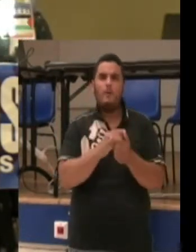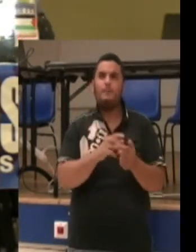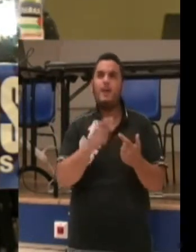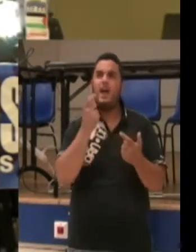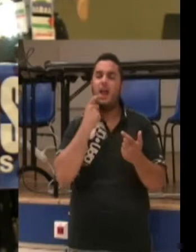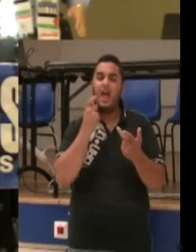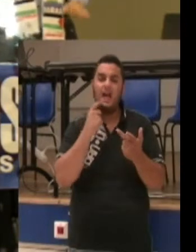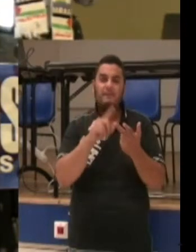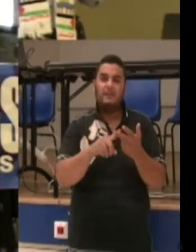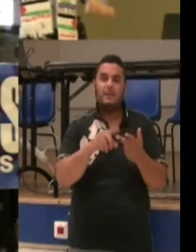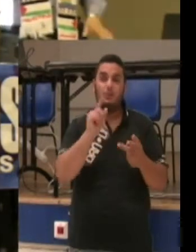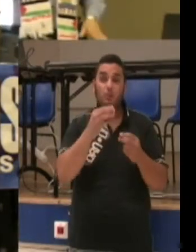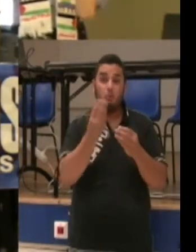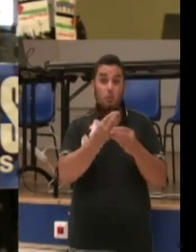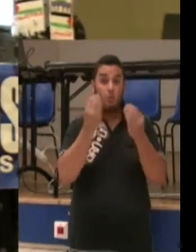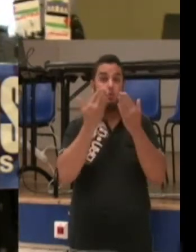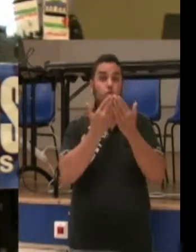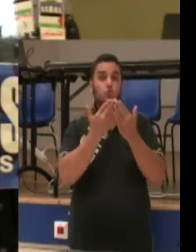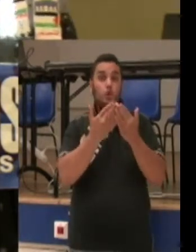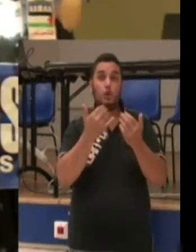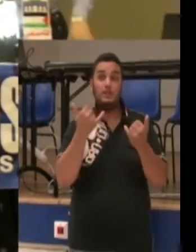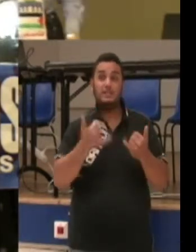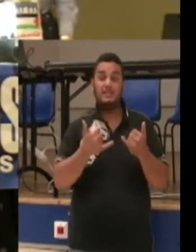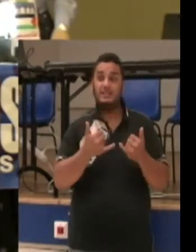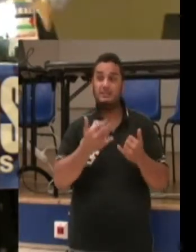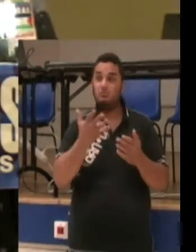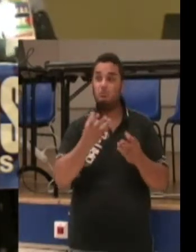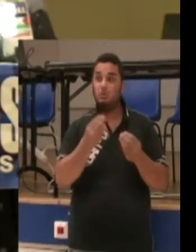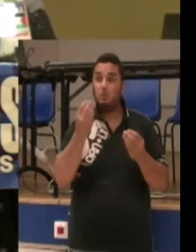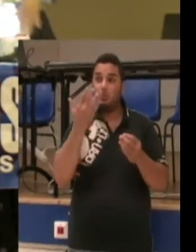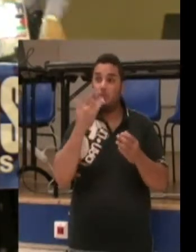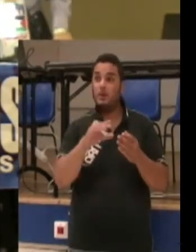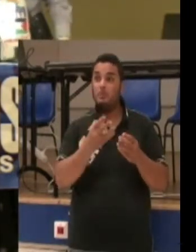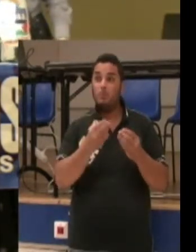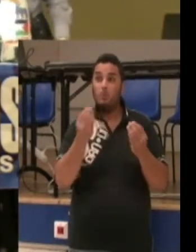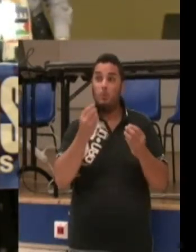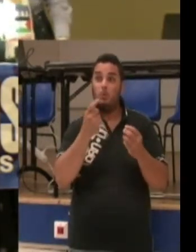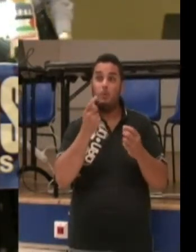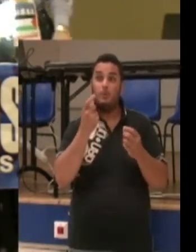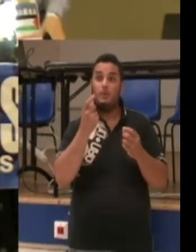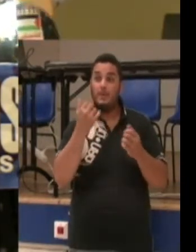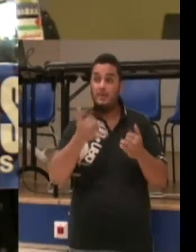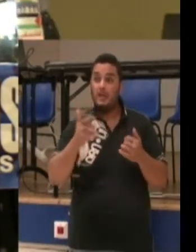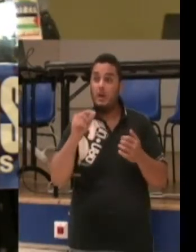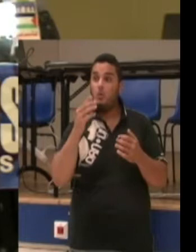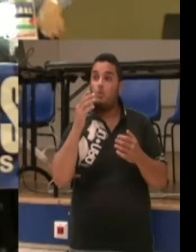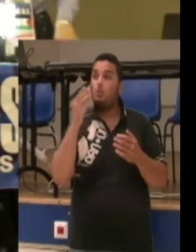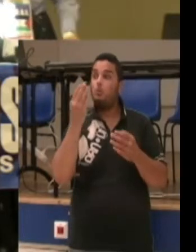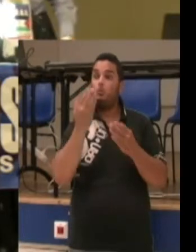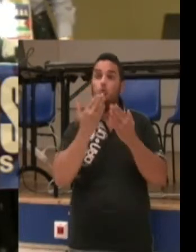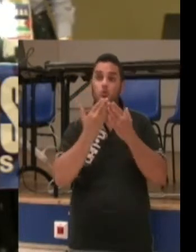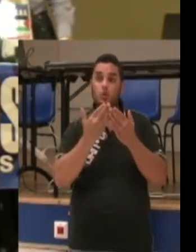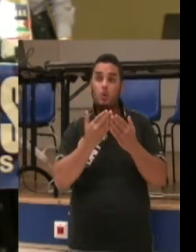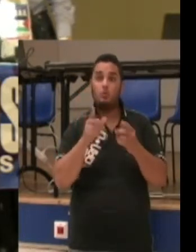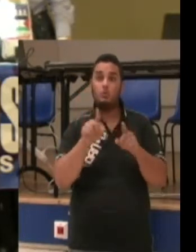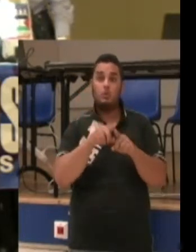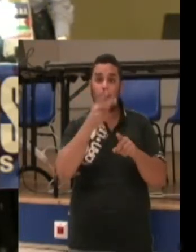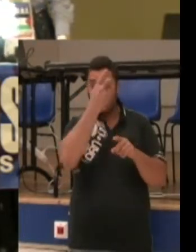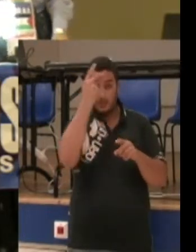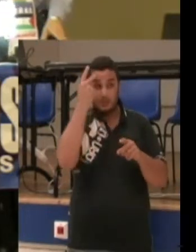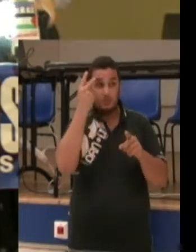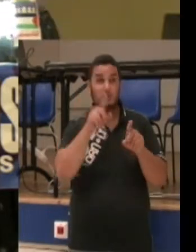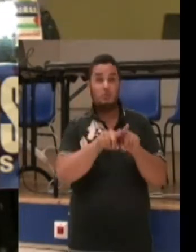étudiants, parce qu'il y a beaucoup d'étudiants, peut-être il y a beaucoup d'étudiants d'entre vous, mais aussi il y a beaucoup d'étudiants en